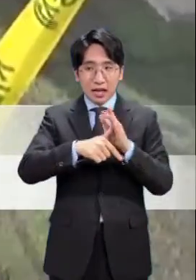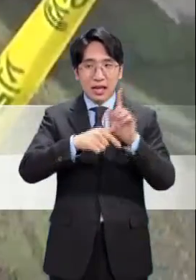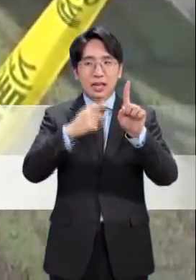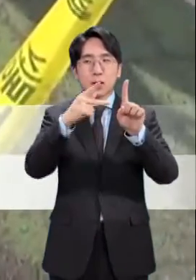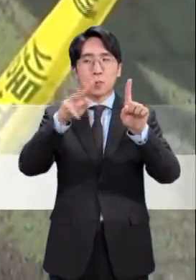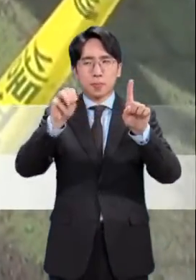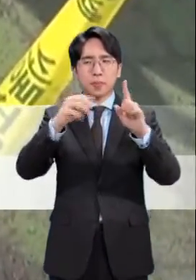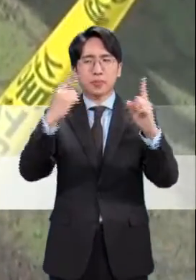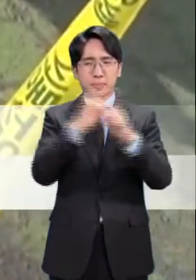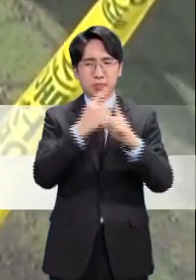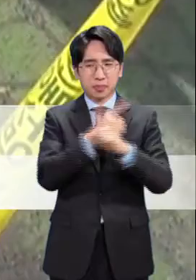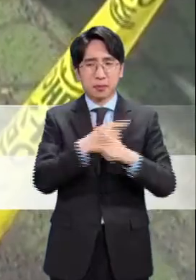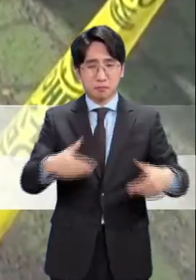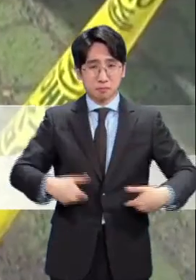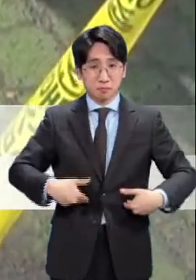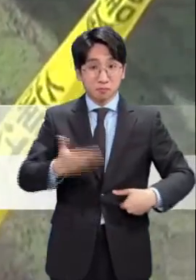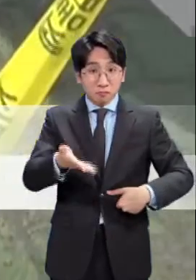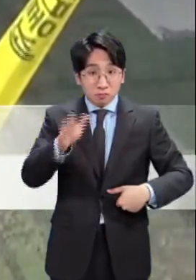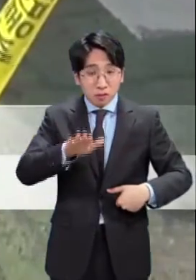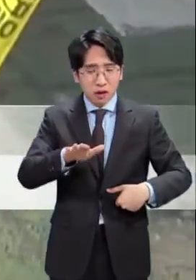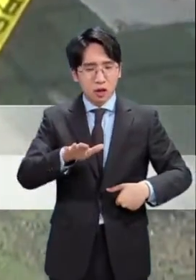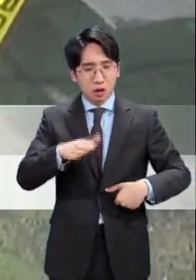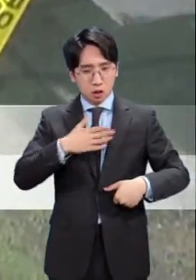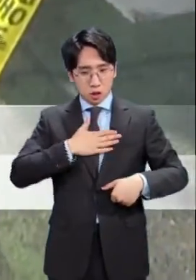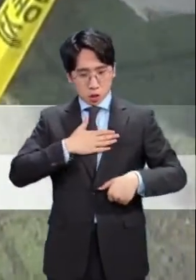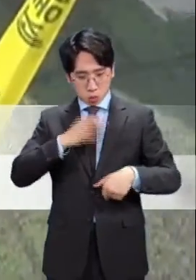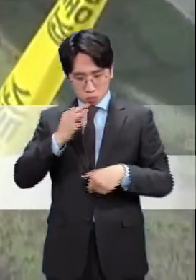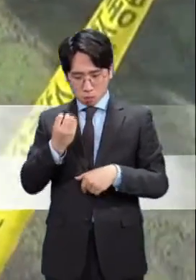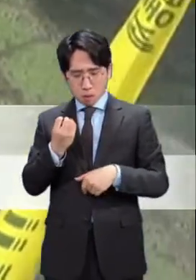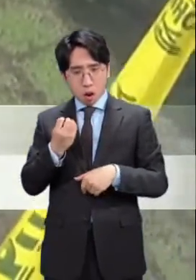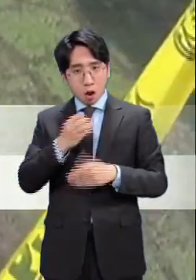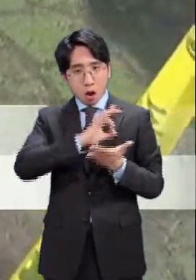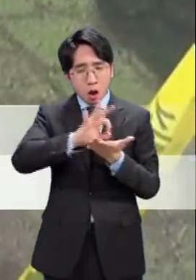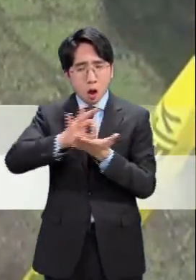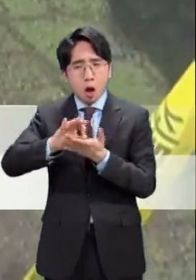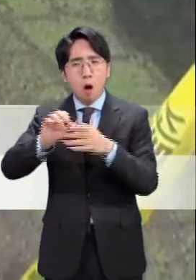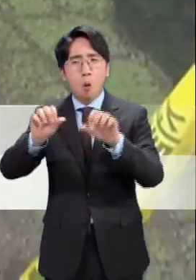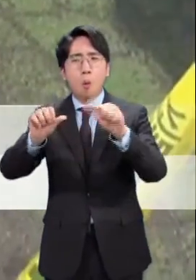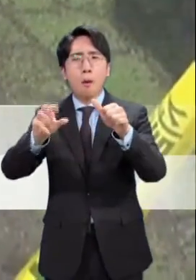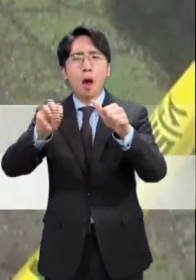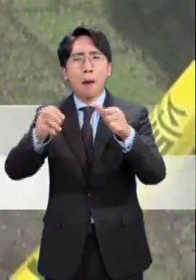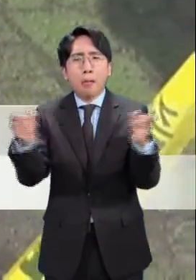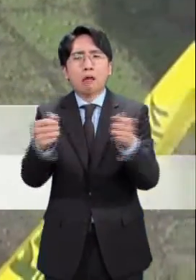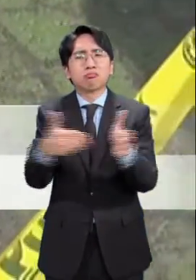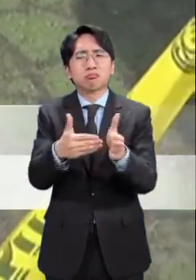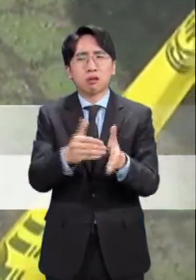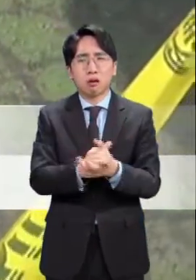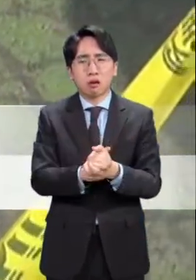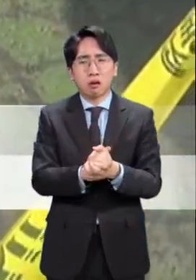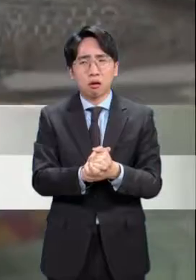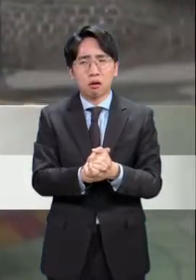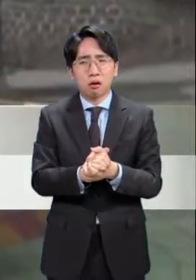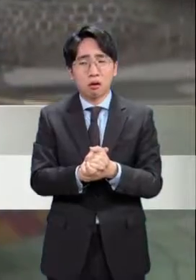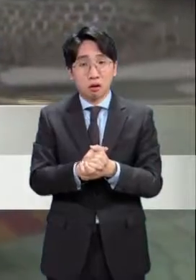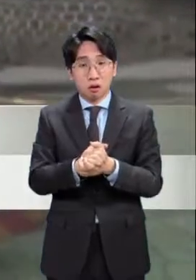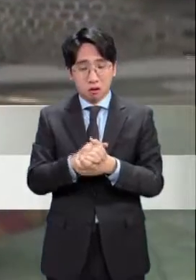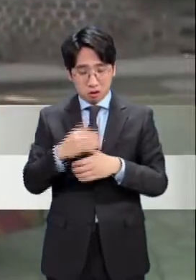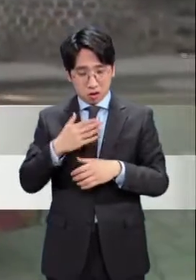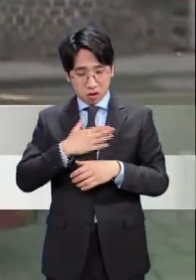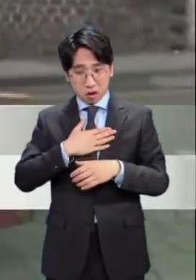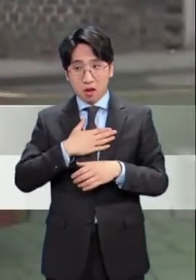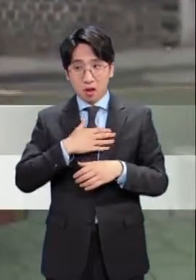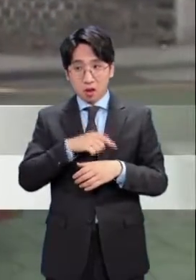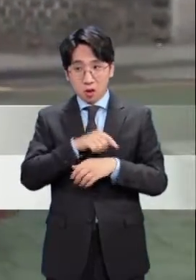예산은 500만 예산이 없으니까 500만 내년으로 미뤄진다 이거죠. 내년에 가서